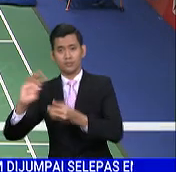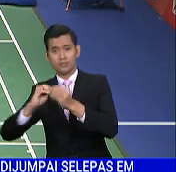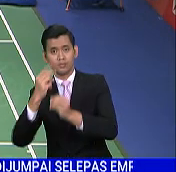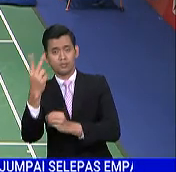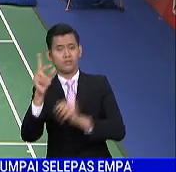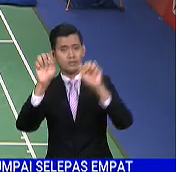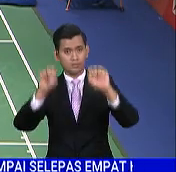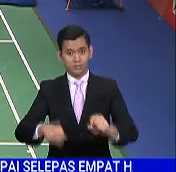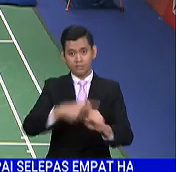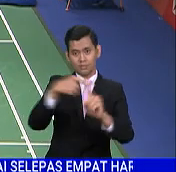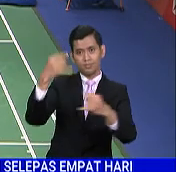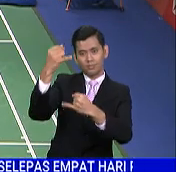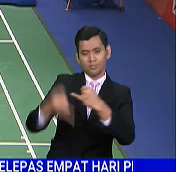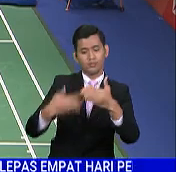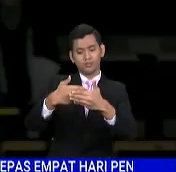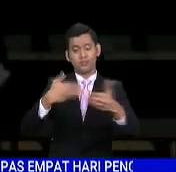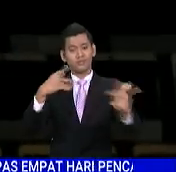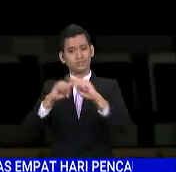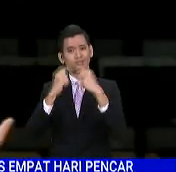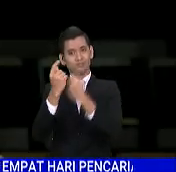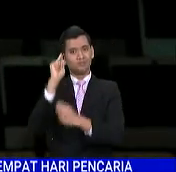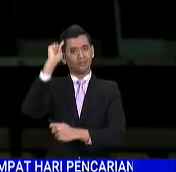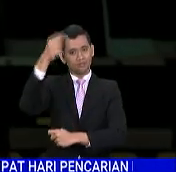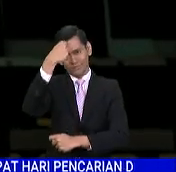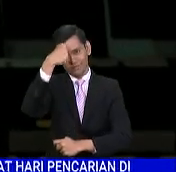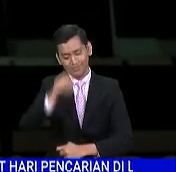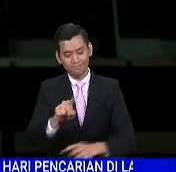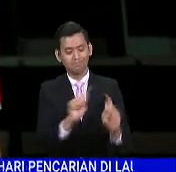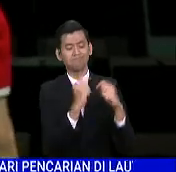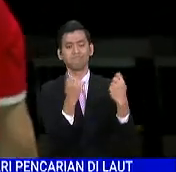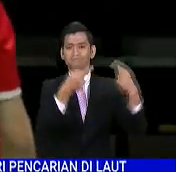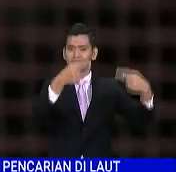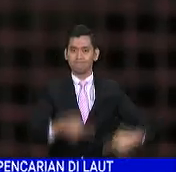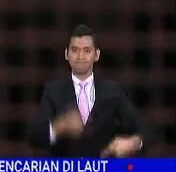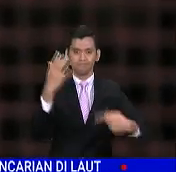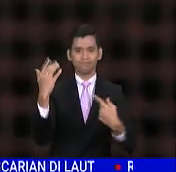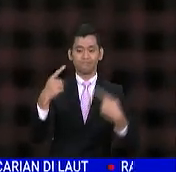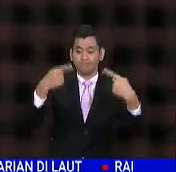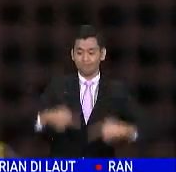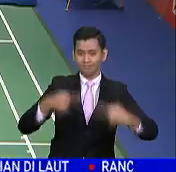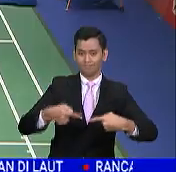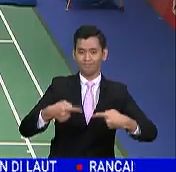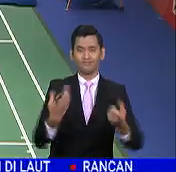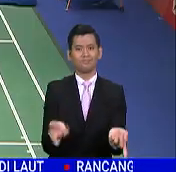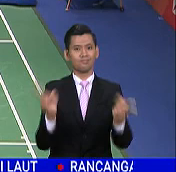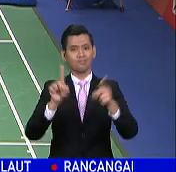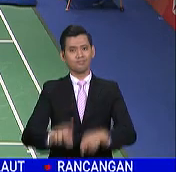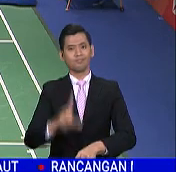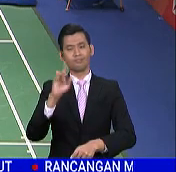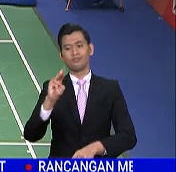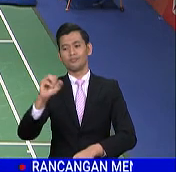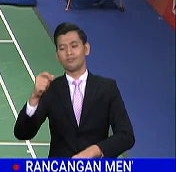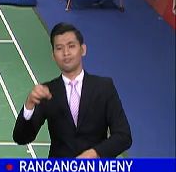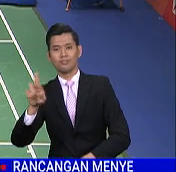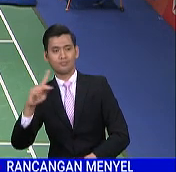Badminton Malaysia BAM meletakkan sasaran layak ke suku akhir buat skuad negara pada kejohanan yang akan berlangsung di Aarhus, Denmark dari 9 hingga